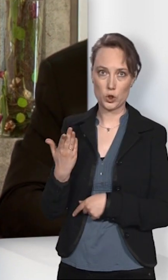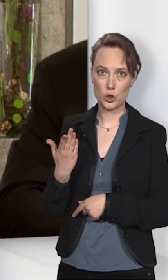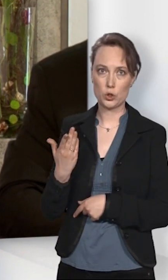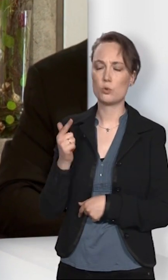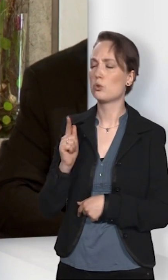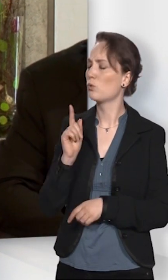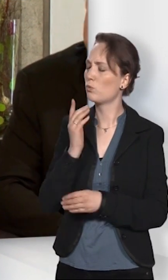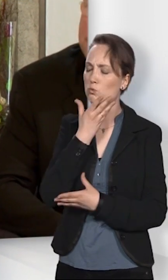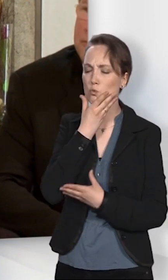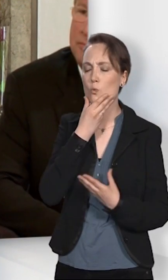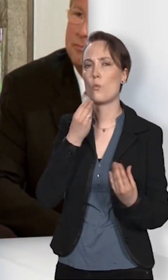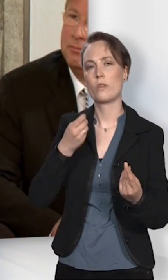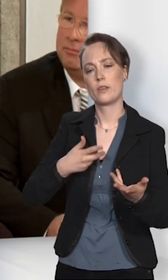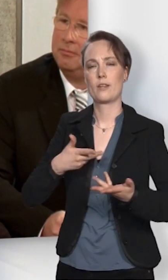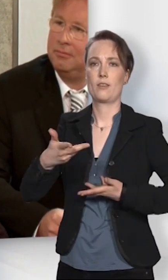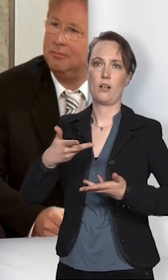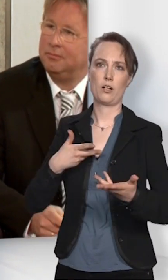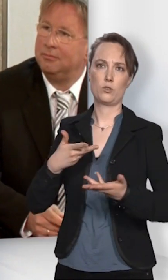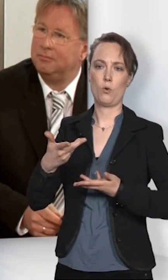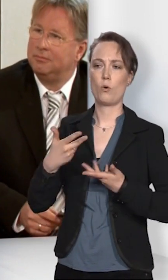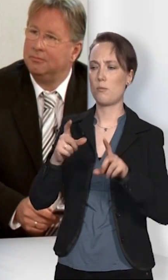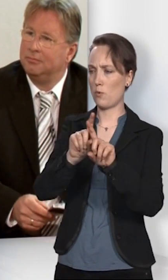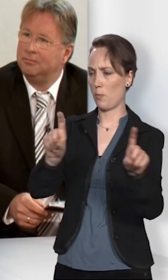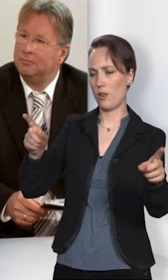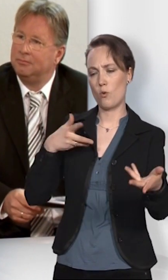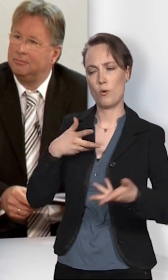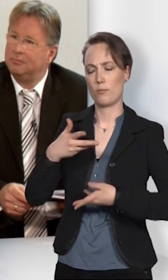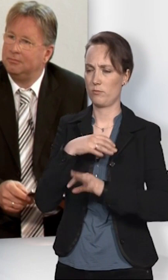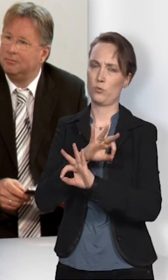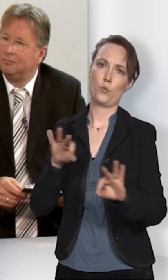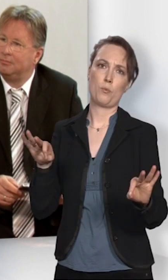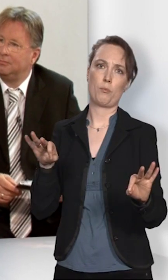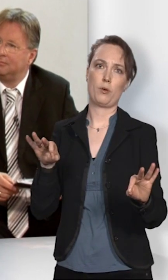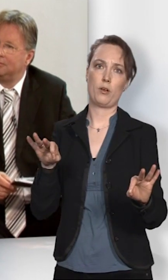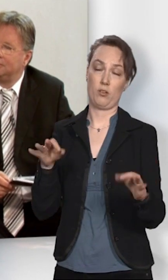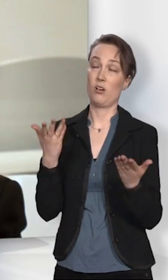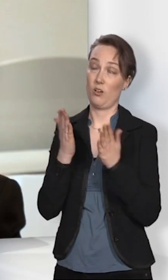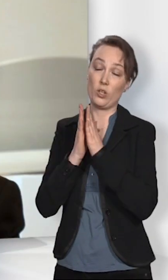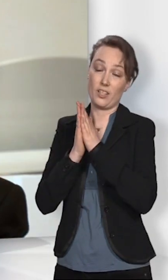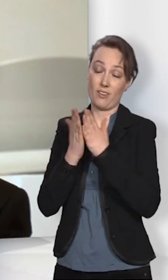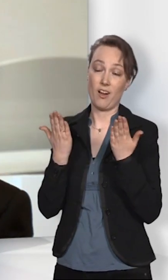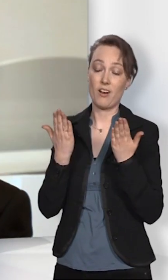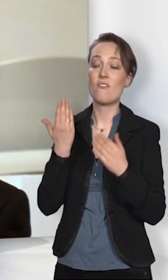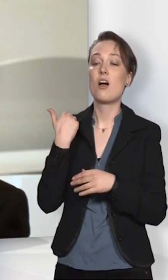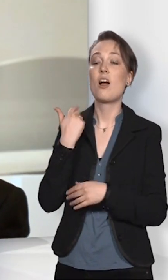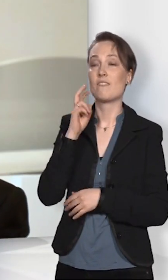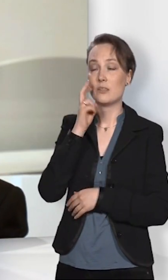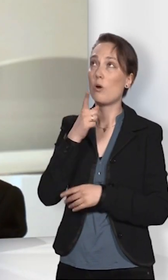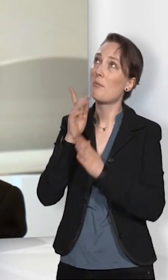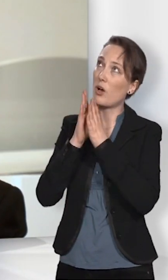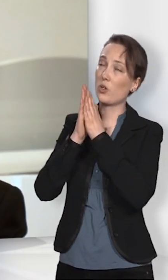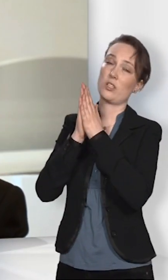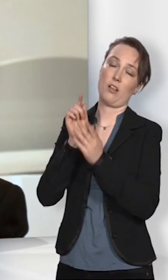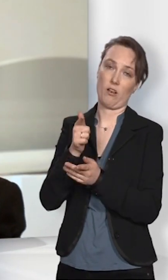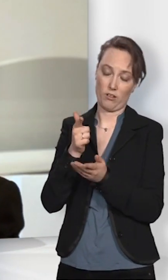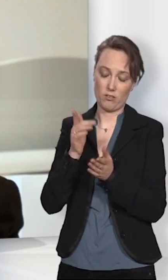eine wunderschöne Interaktion mit dem Publikum. Und Gott sei Dank, weil es war ja ein Versuch, Gott sei Dank funktioniert. Und das macht